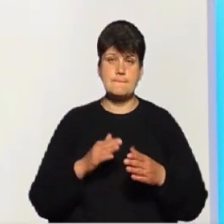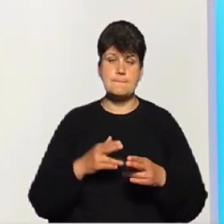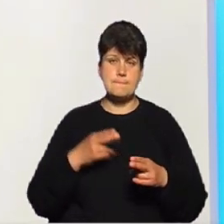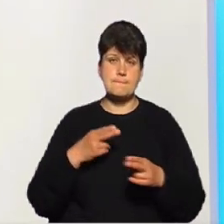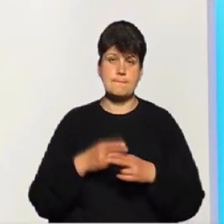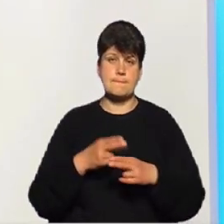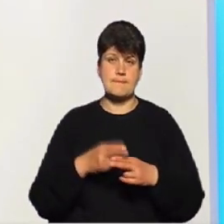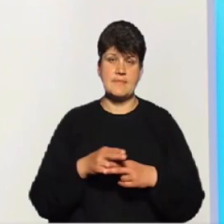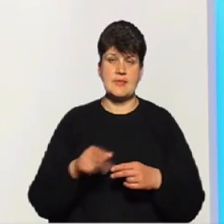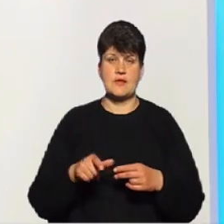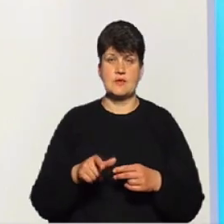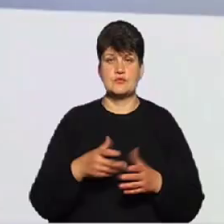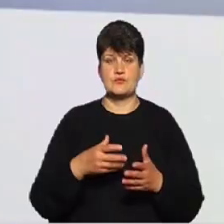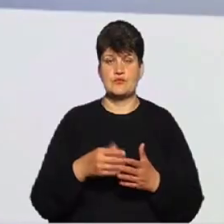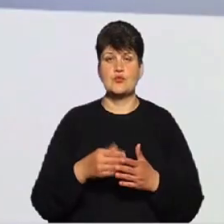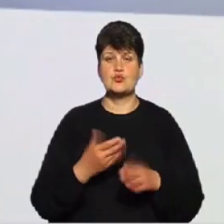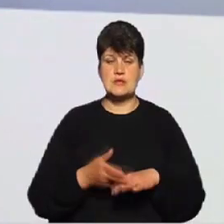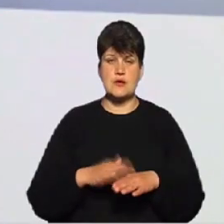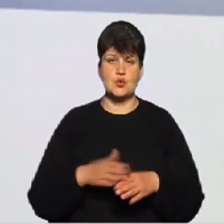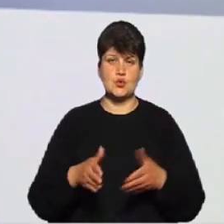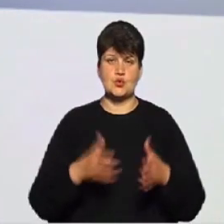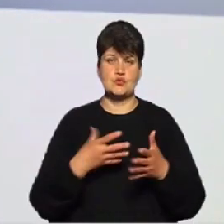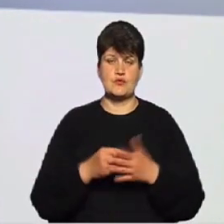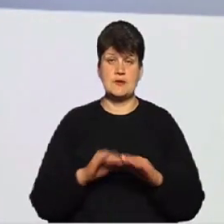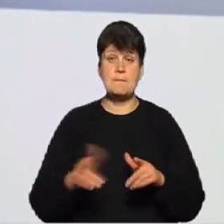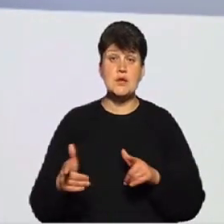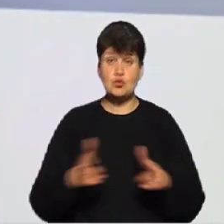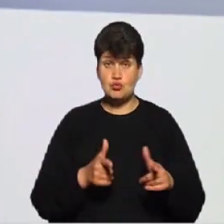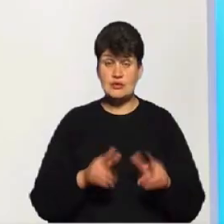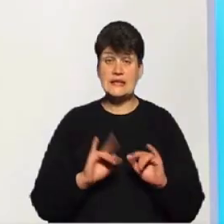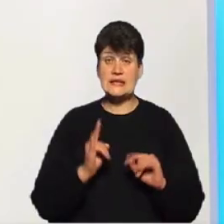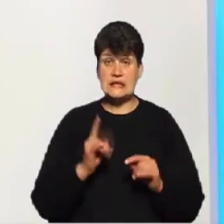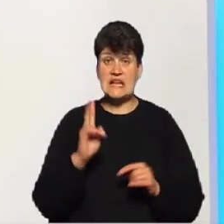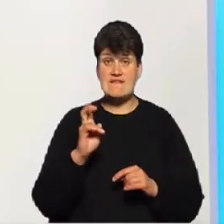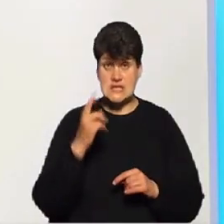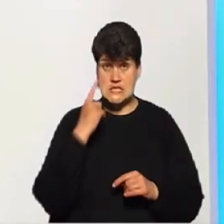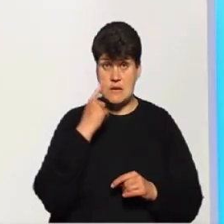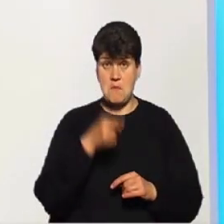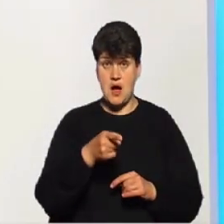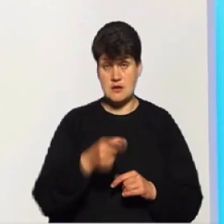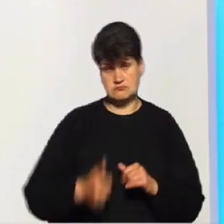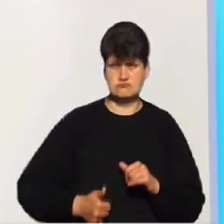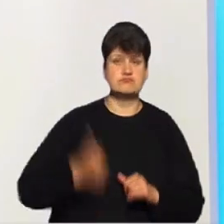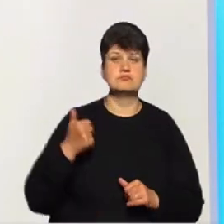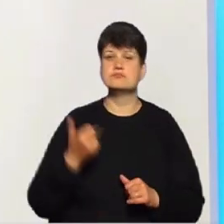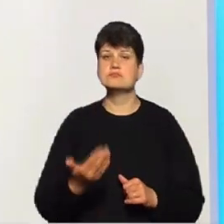перекривають, власне, дорогу своїм учням, ускладнюють. Підготуйте учня на 200 балів, І пишайтеся